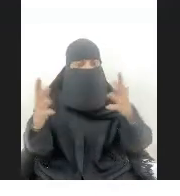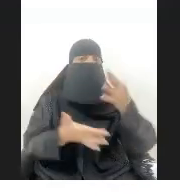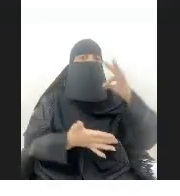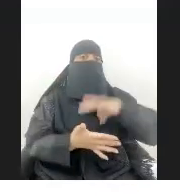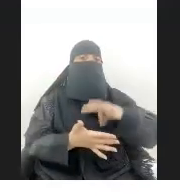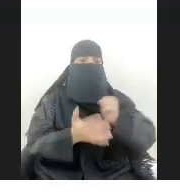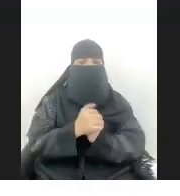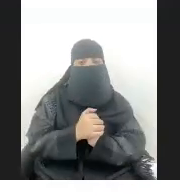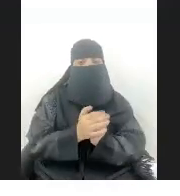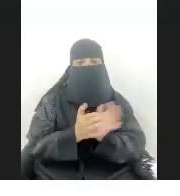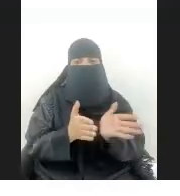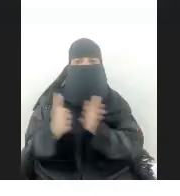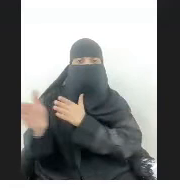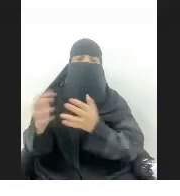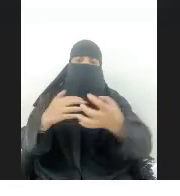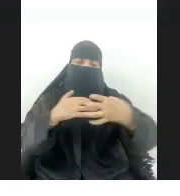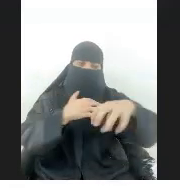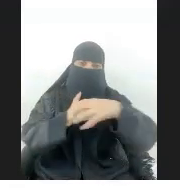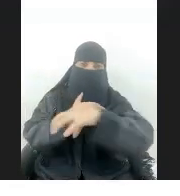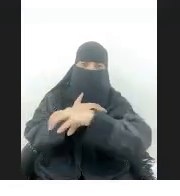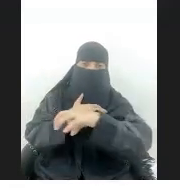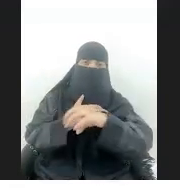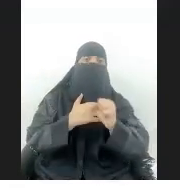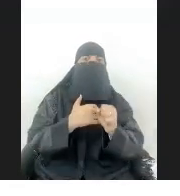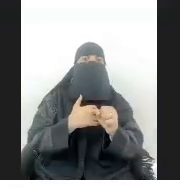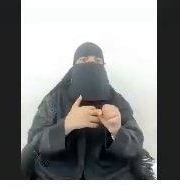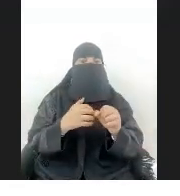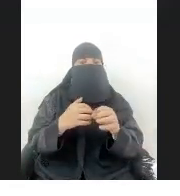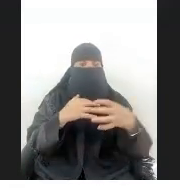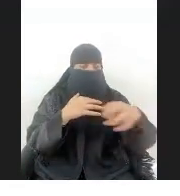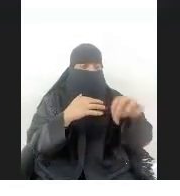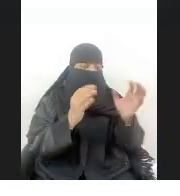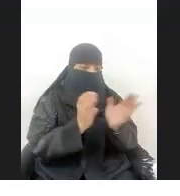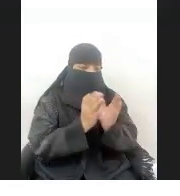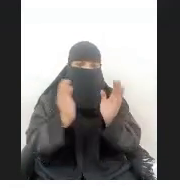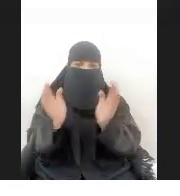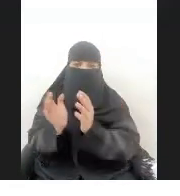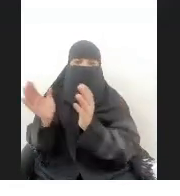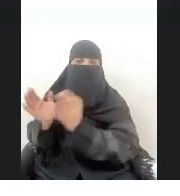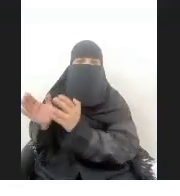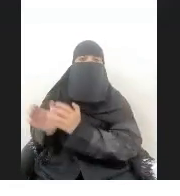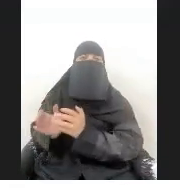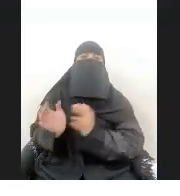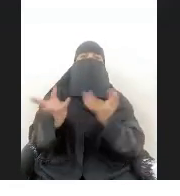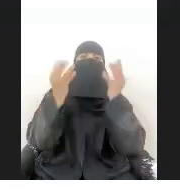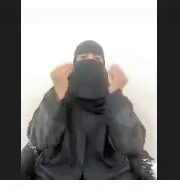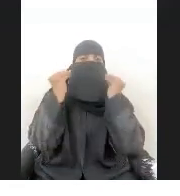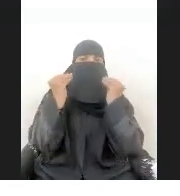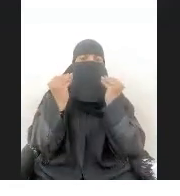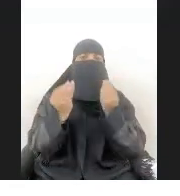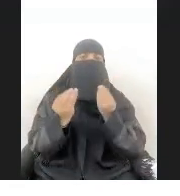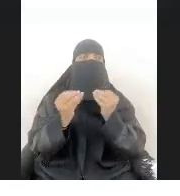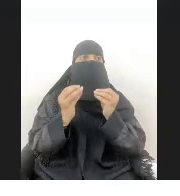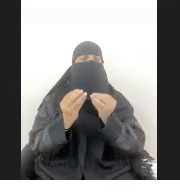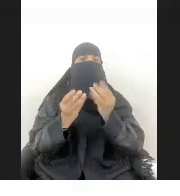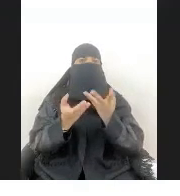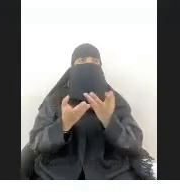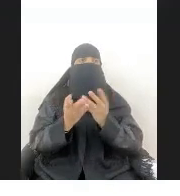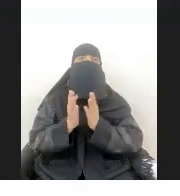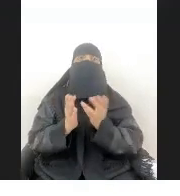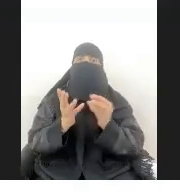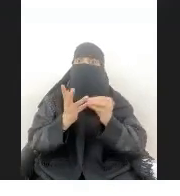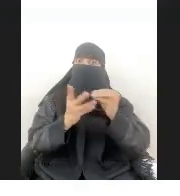التعلم المصغر محتوى التعلم إلى أجزاء صغيرة، يعني تكون كل جزء صغير ده مستوى عالي من التفاعل والتغذية